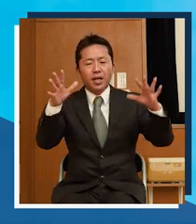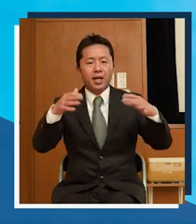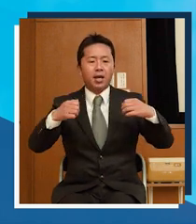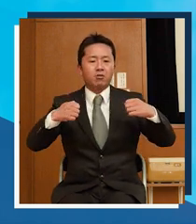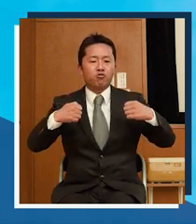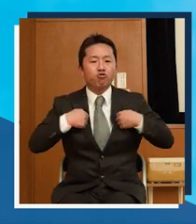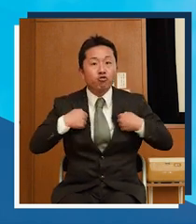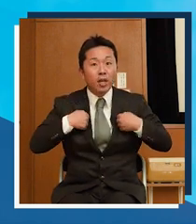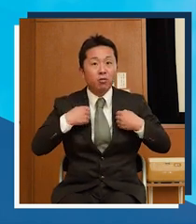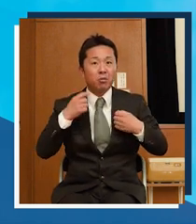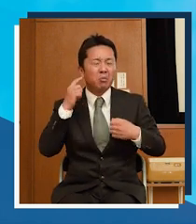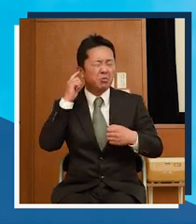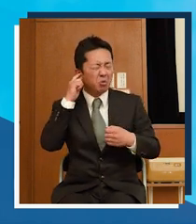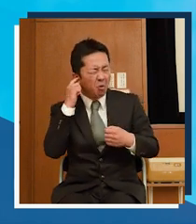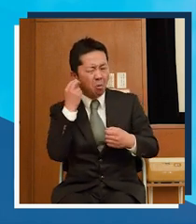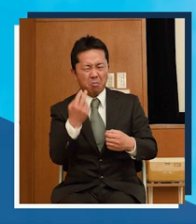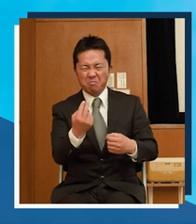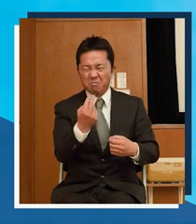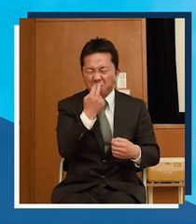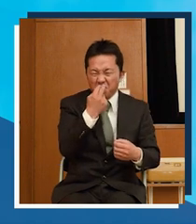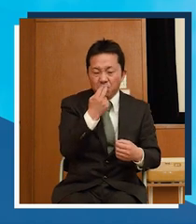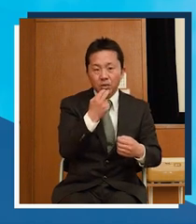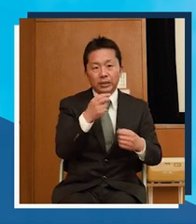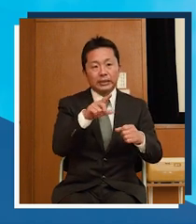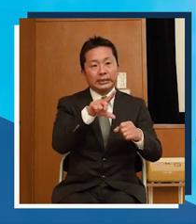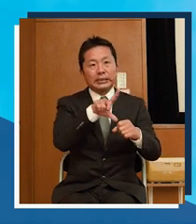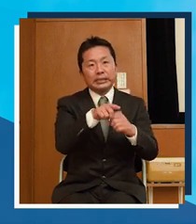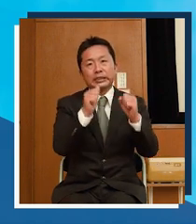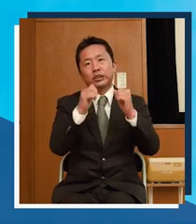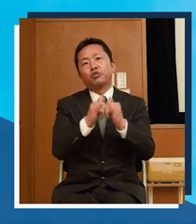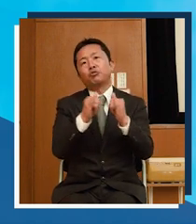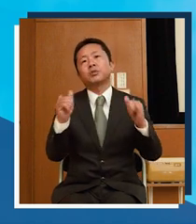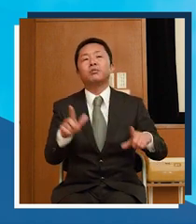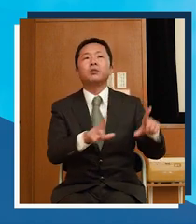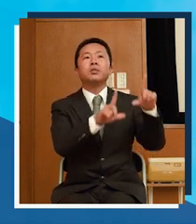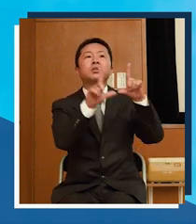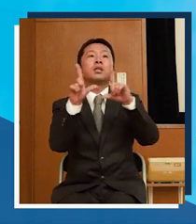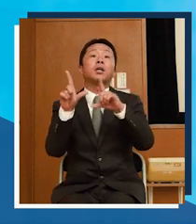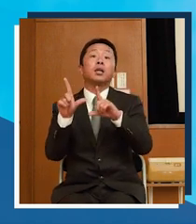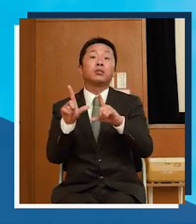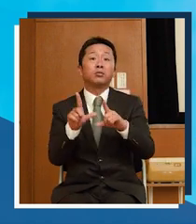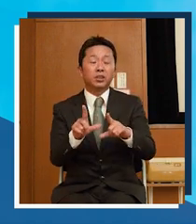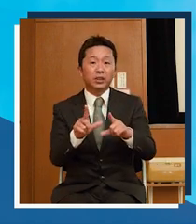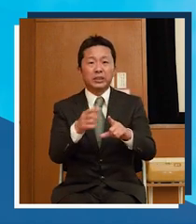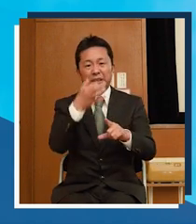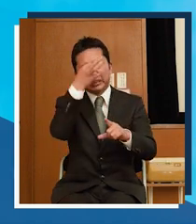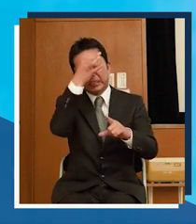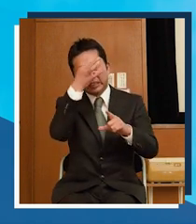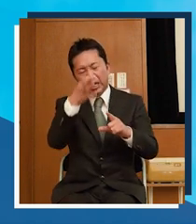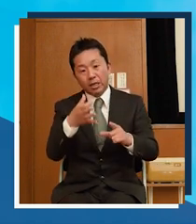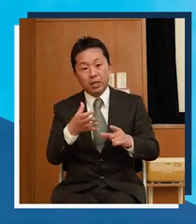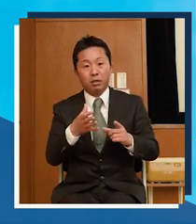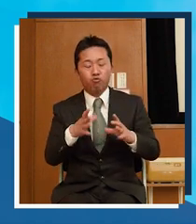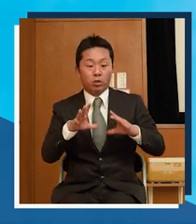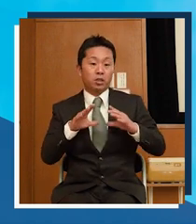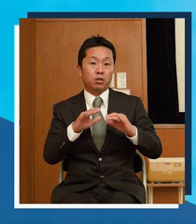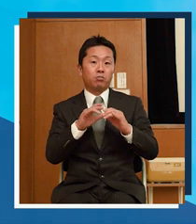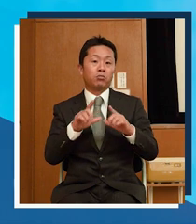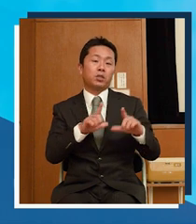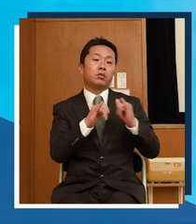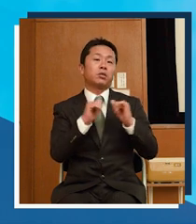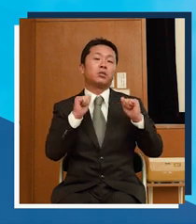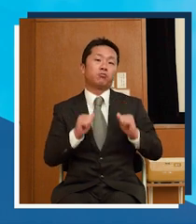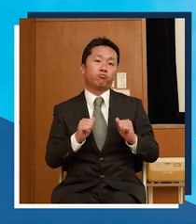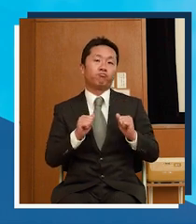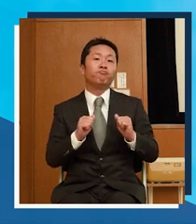騒音廃棄ガスの悪習地域住民の生活に今でも甚大な被害を与えています基地内